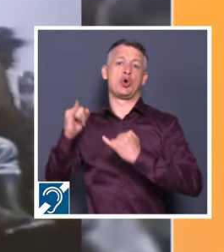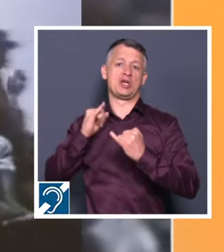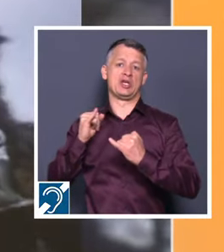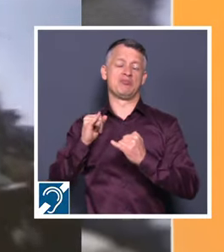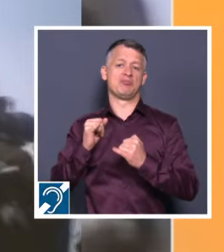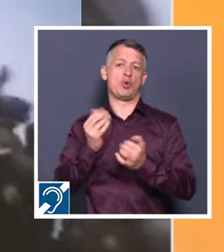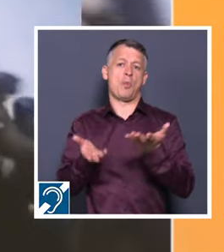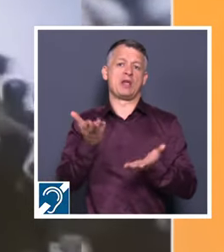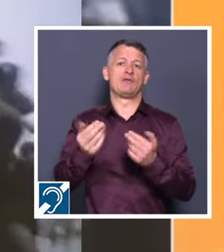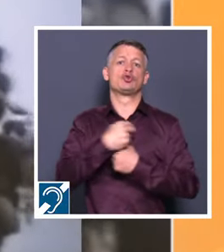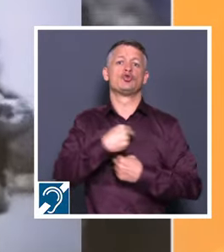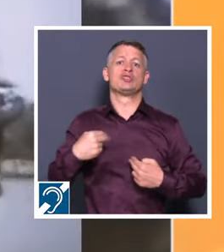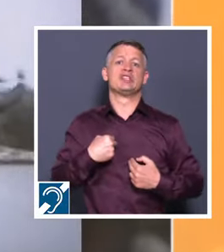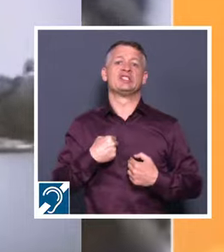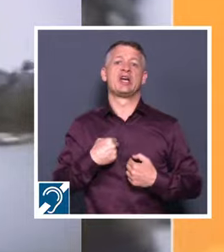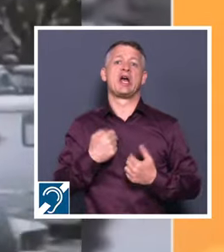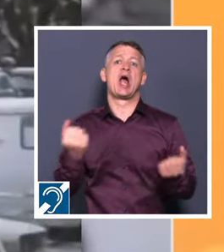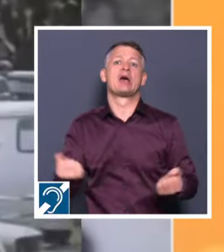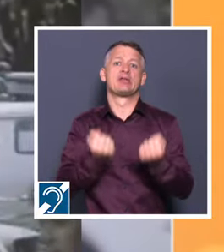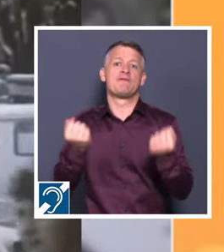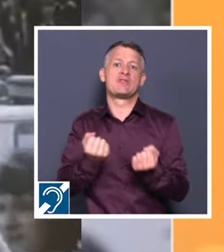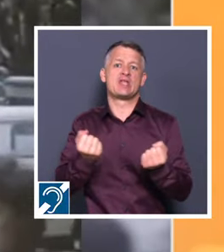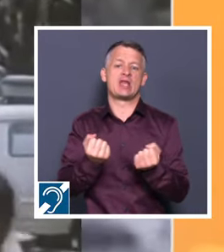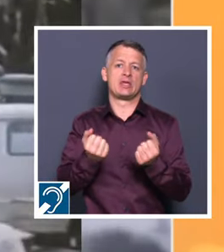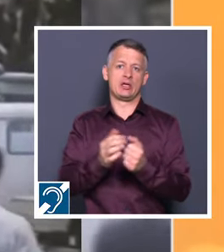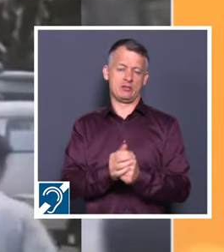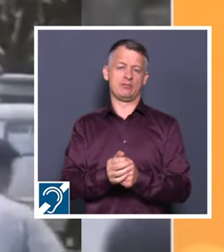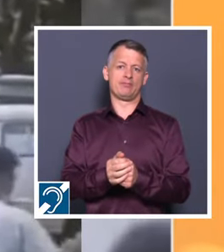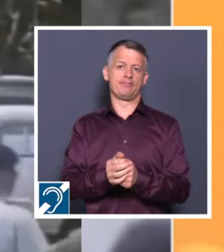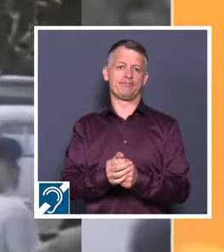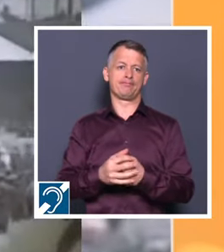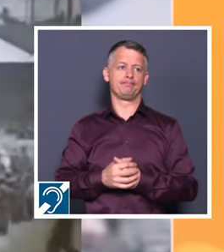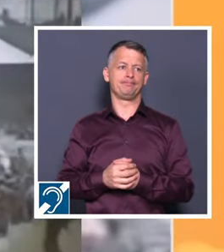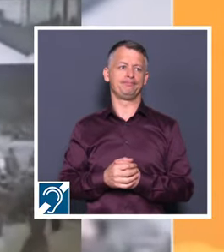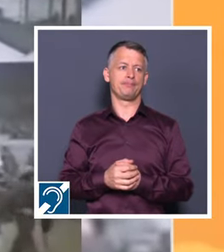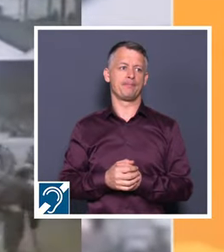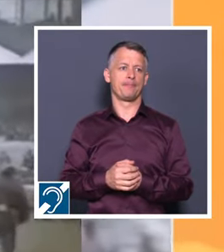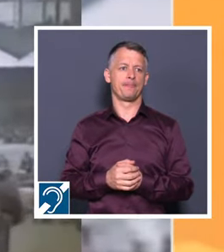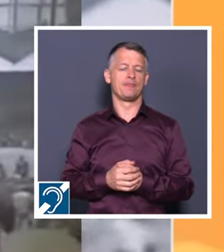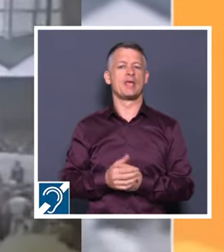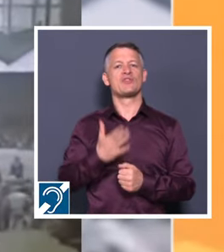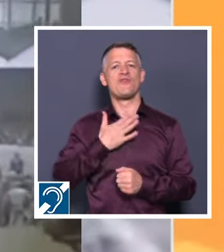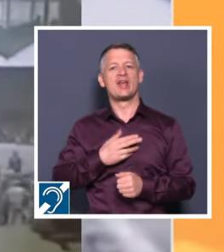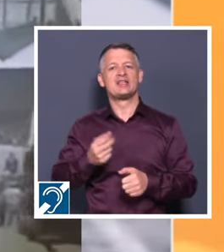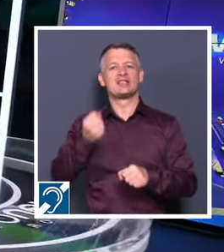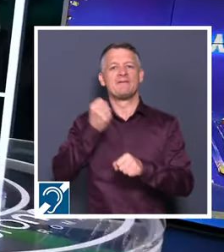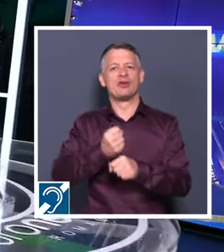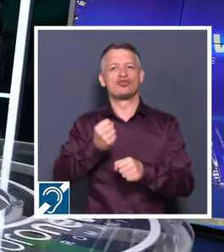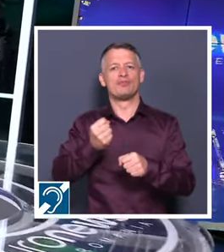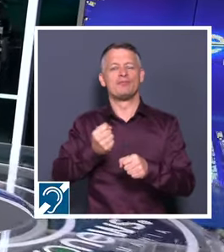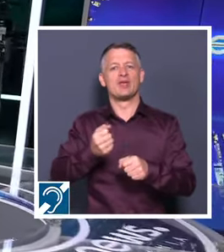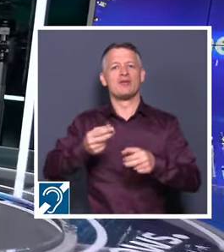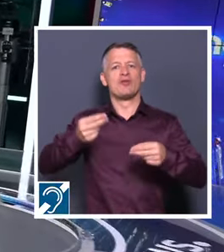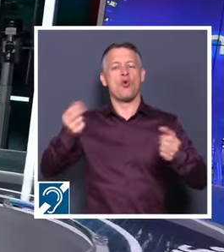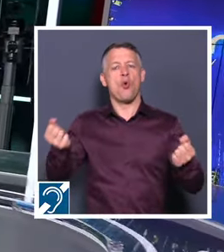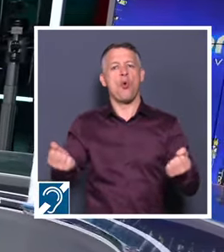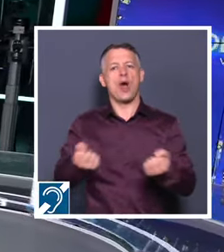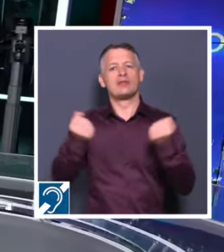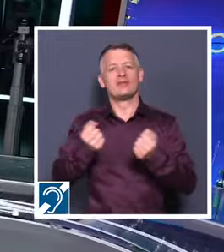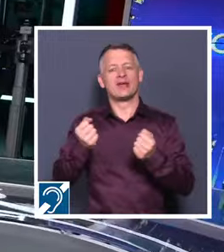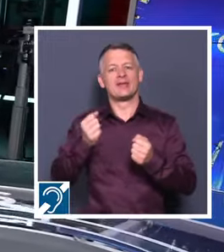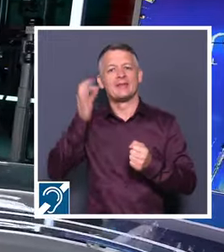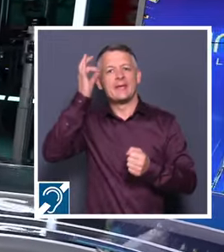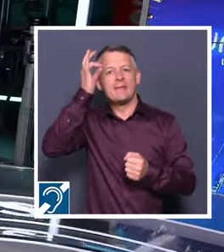cum să spun, ca proces juridic. Aș vrea să facem un exercițiu de imaginație,